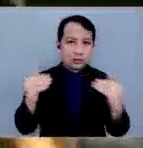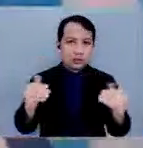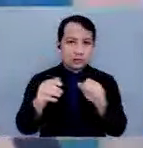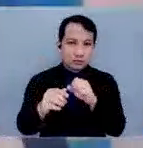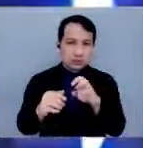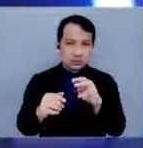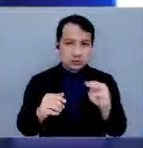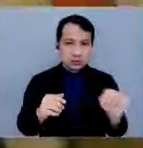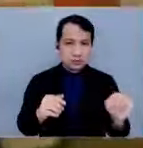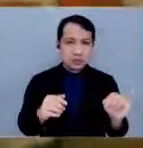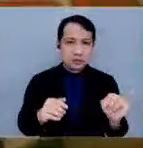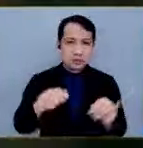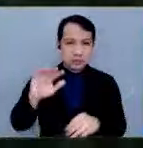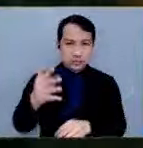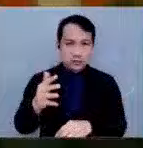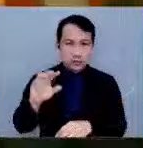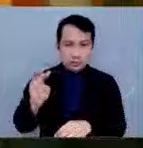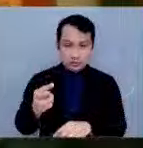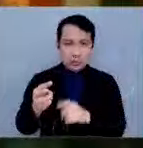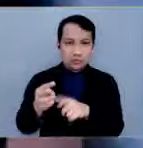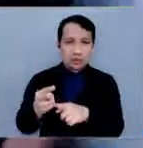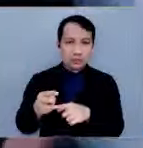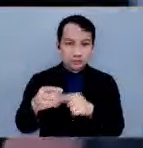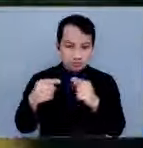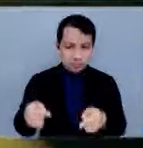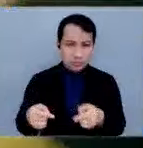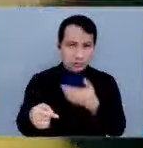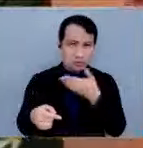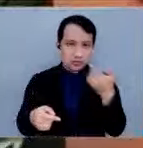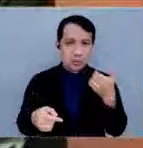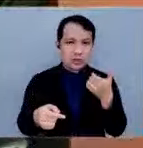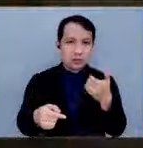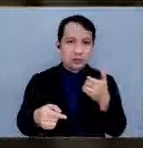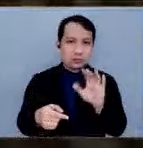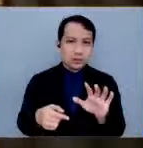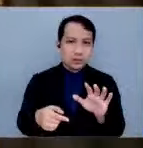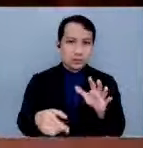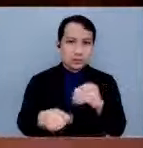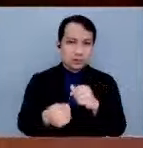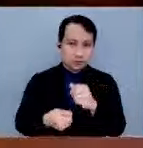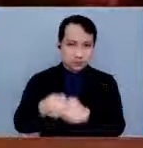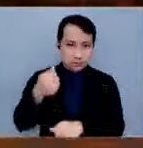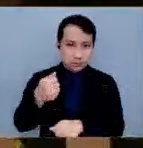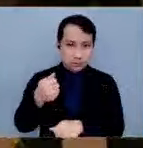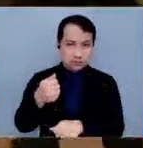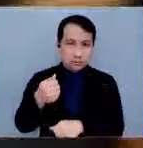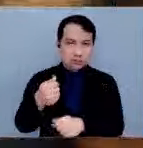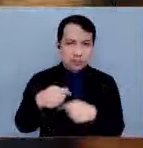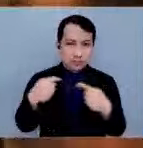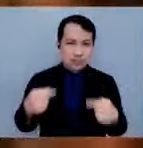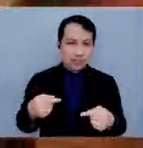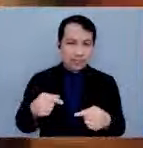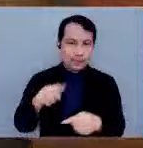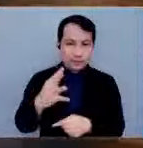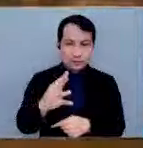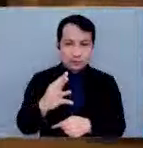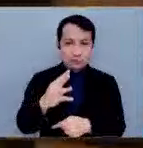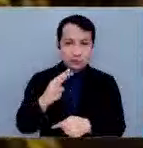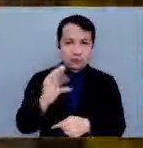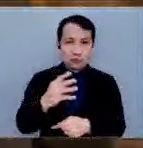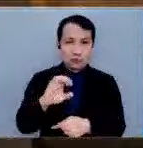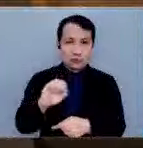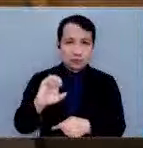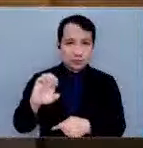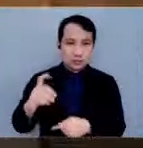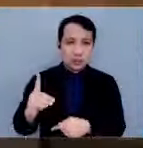ang 5th at 6th ay maglalaban muna ng best of 5. At ang mananalo ay makakatapat ang 4th seed para sa pagkakataon makuha